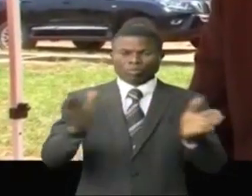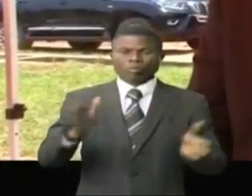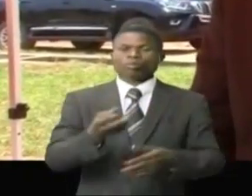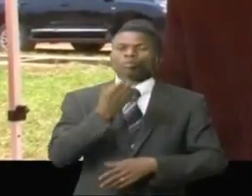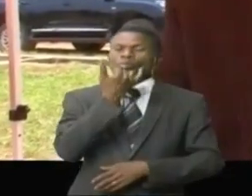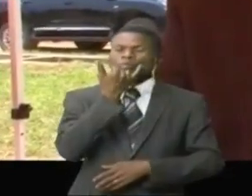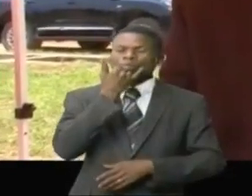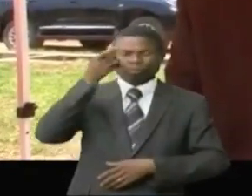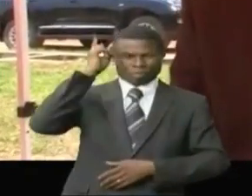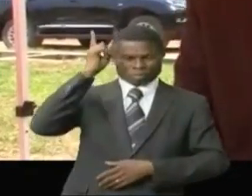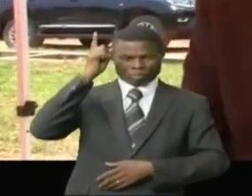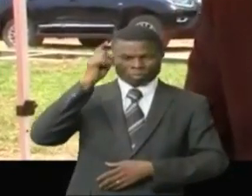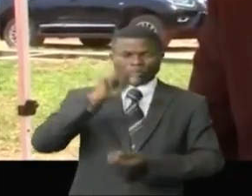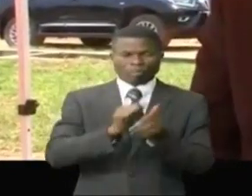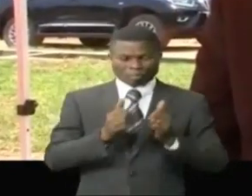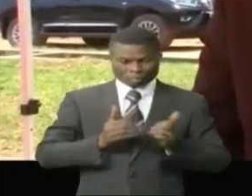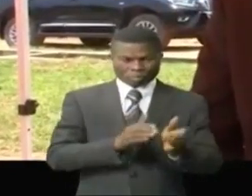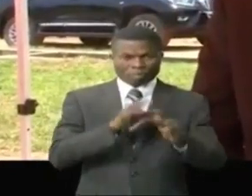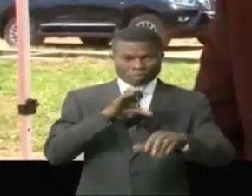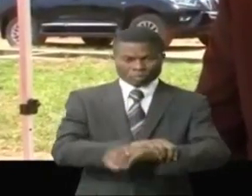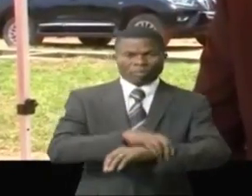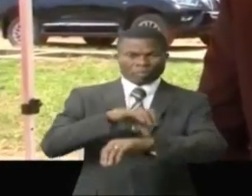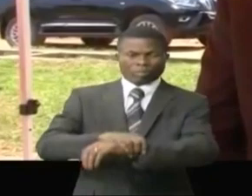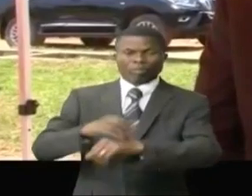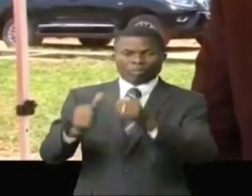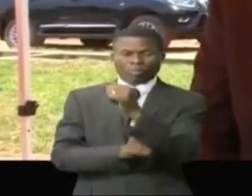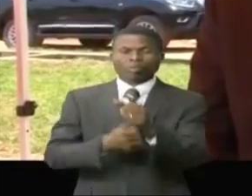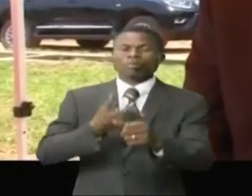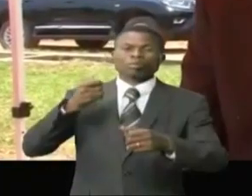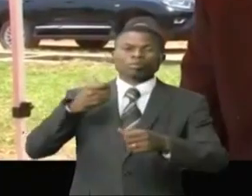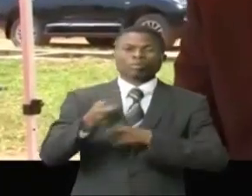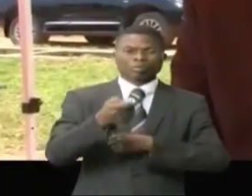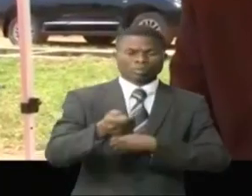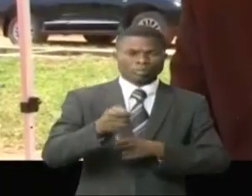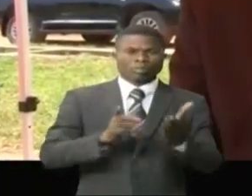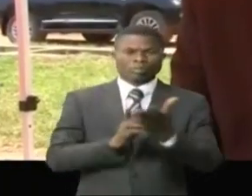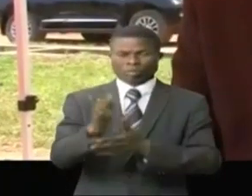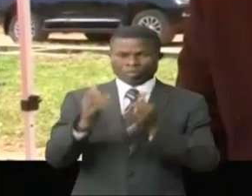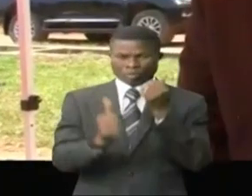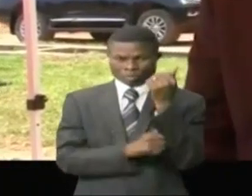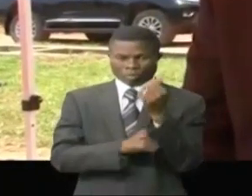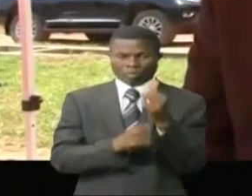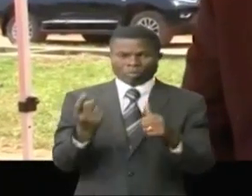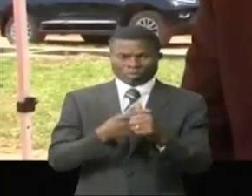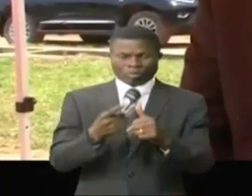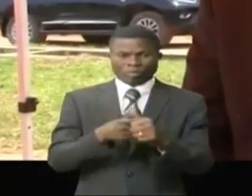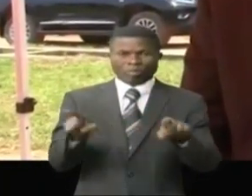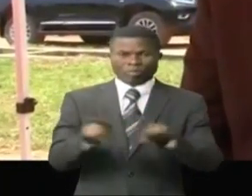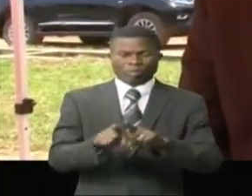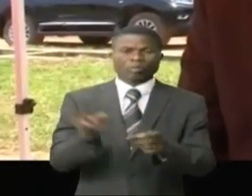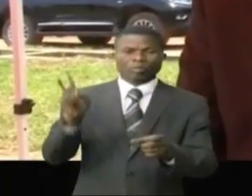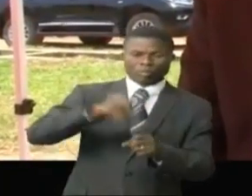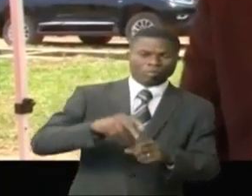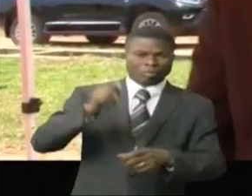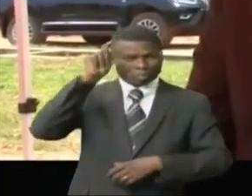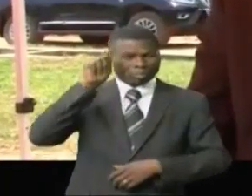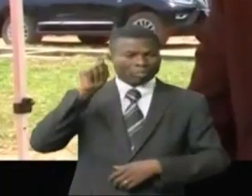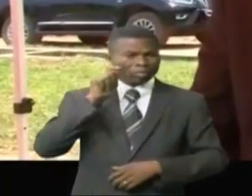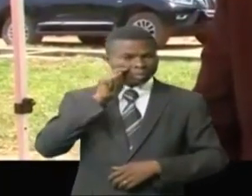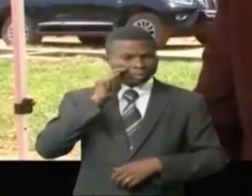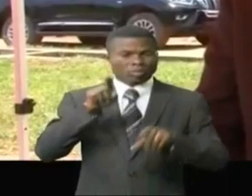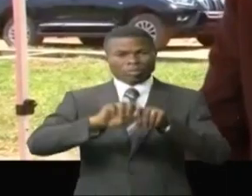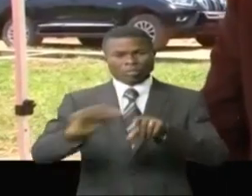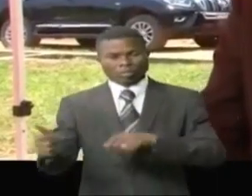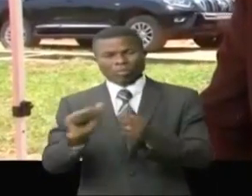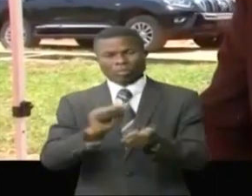aux victimes, la poursuite des auteurs des crimes graves des droits de l'homme, notamment ceux relatifs aux violences sexuelles et